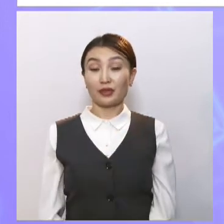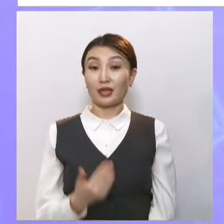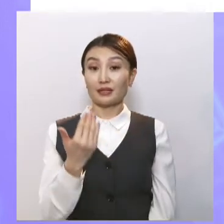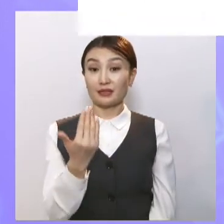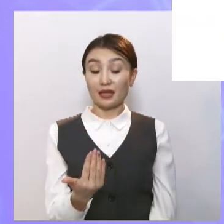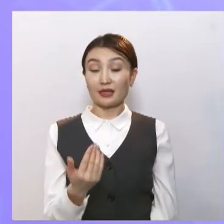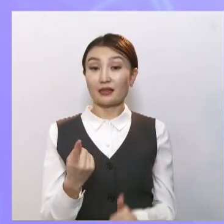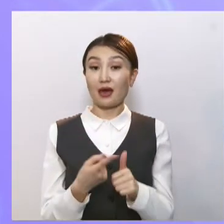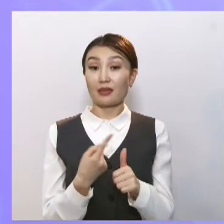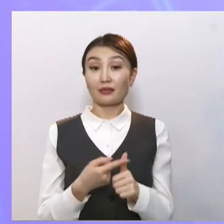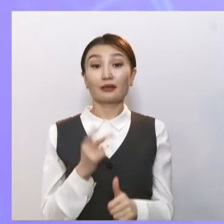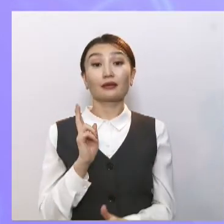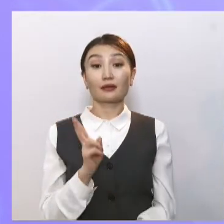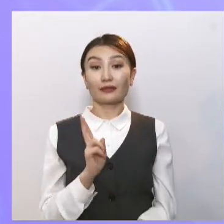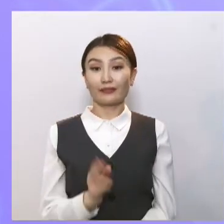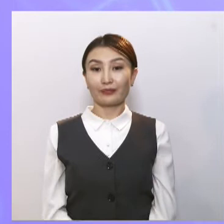Сенин атың ким?